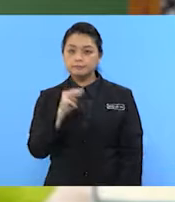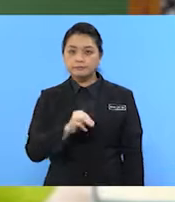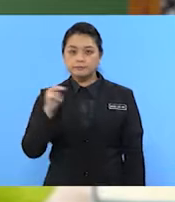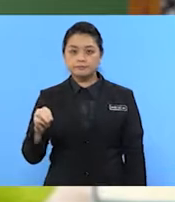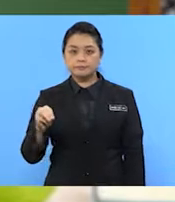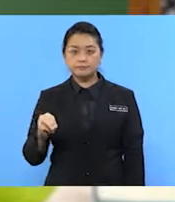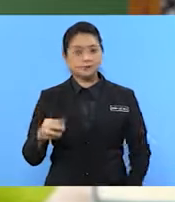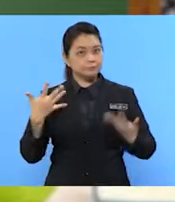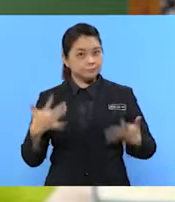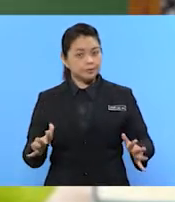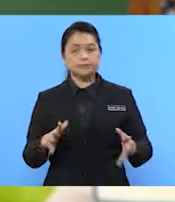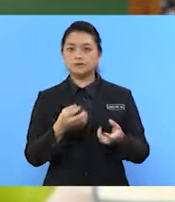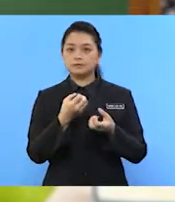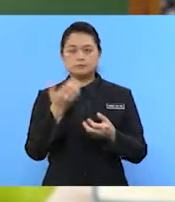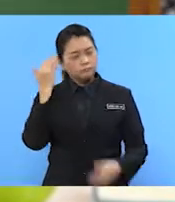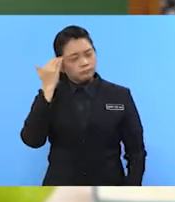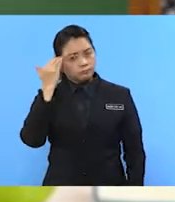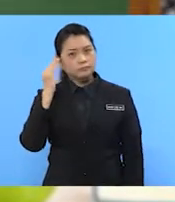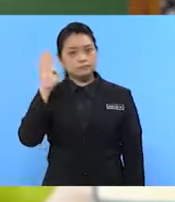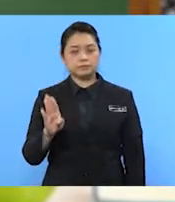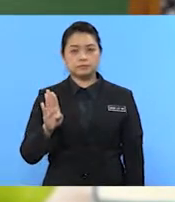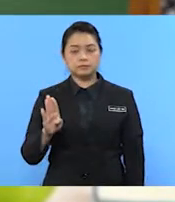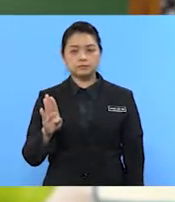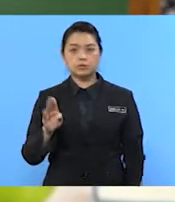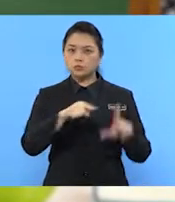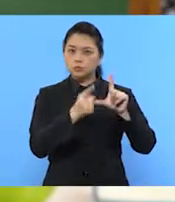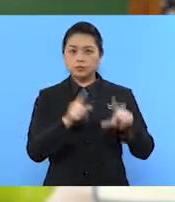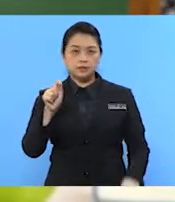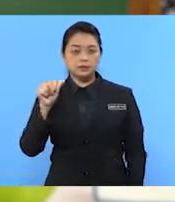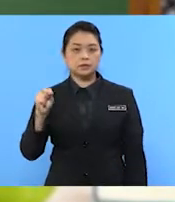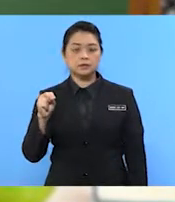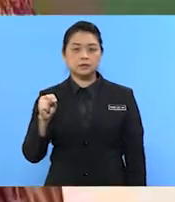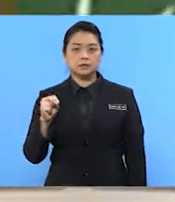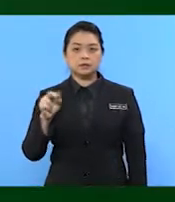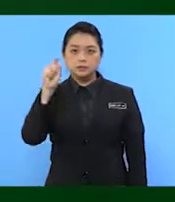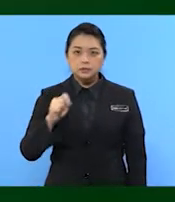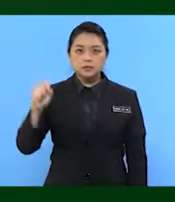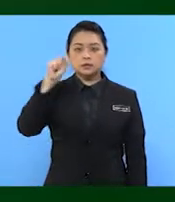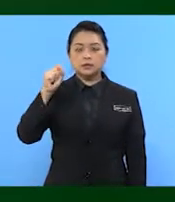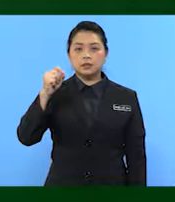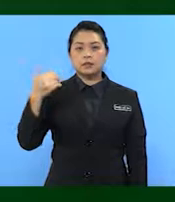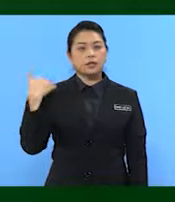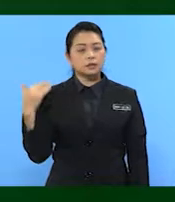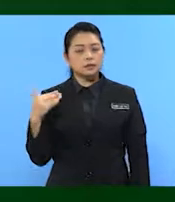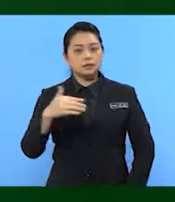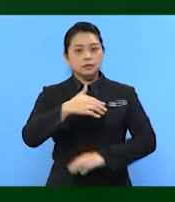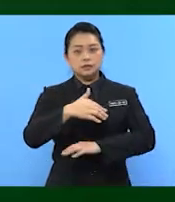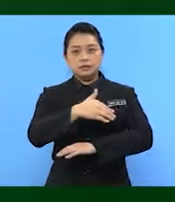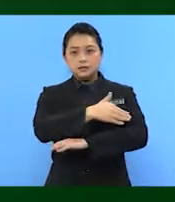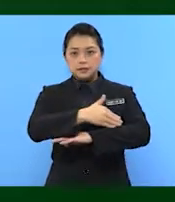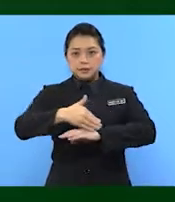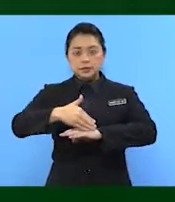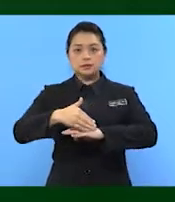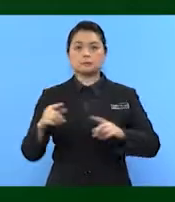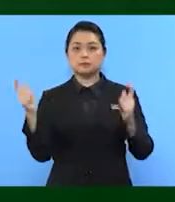Murid-murid sudah sedia maklum bahawa sudut tangen bagi sudut theta ialah nisbah sisi bertentangan kepada